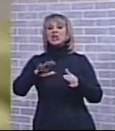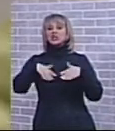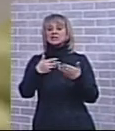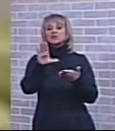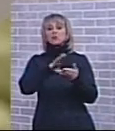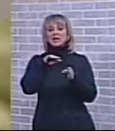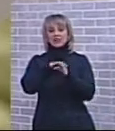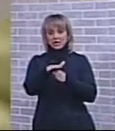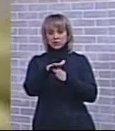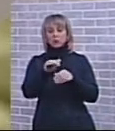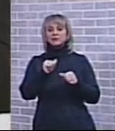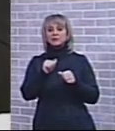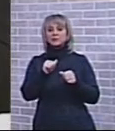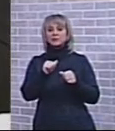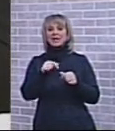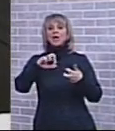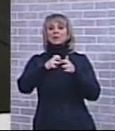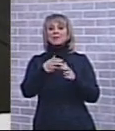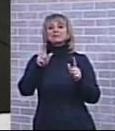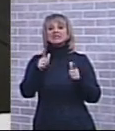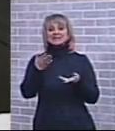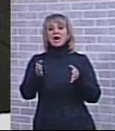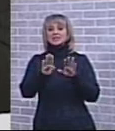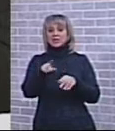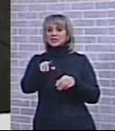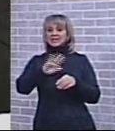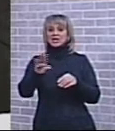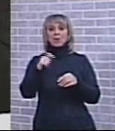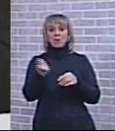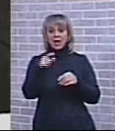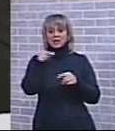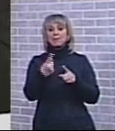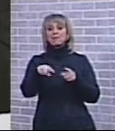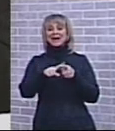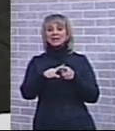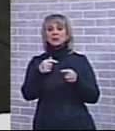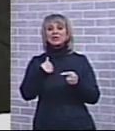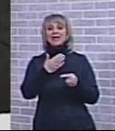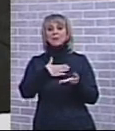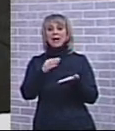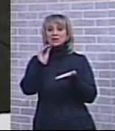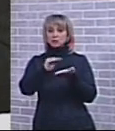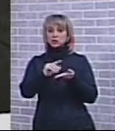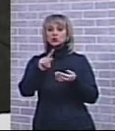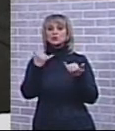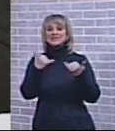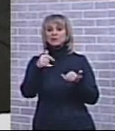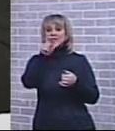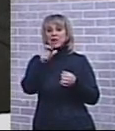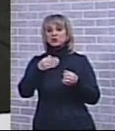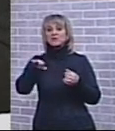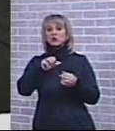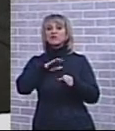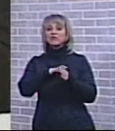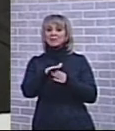Инициативы были реализованы. Проблемы действительно остаются, их немало. Поэтому я бы отметил, что сегодня Народный фронт